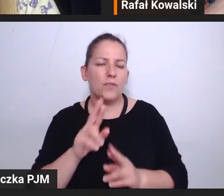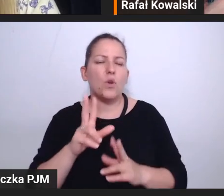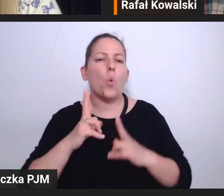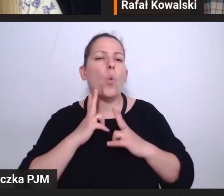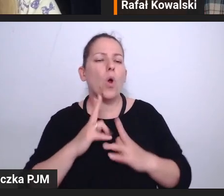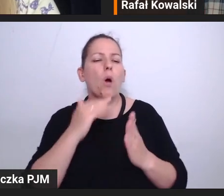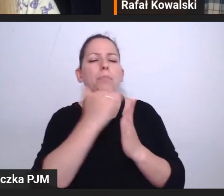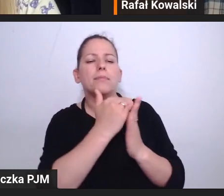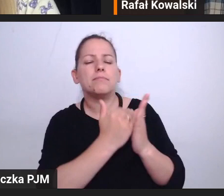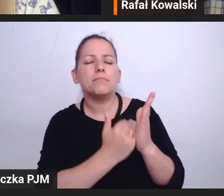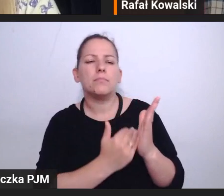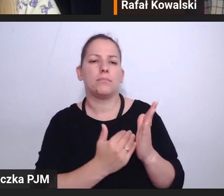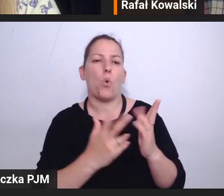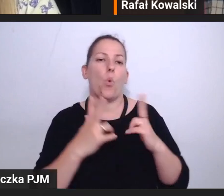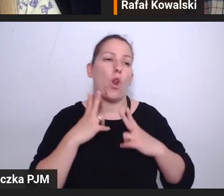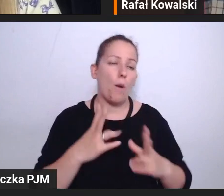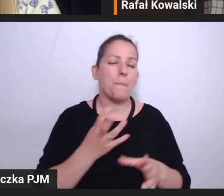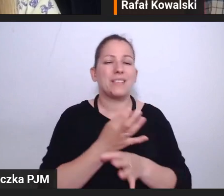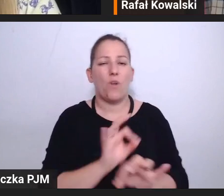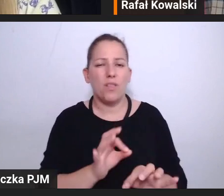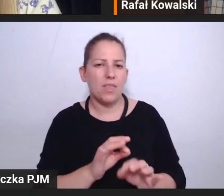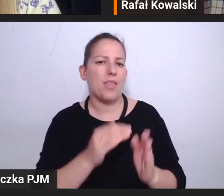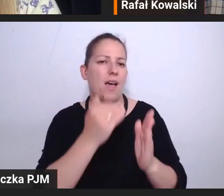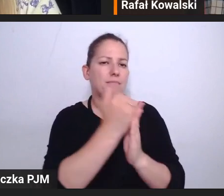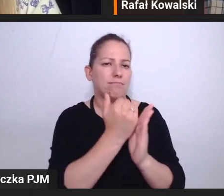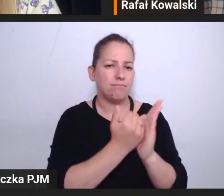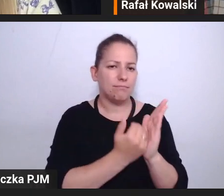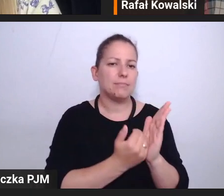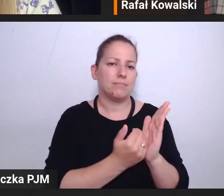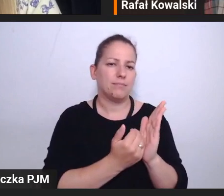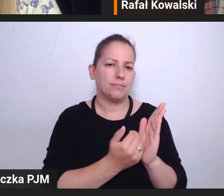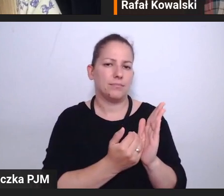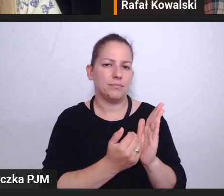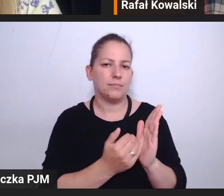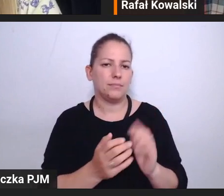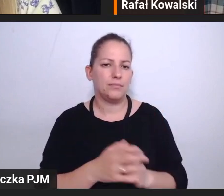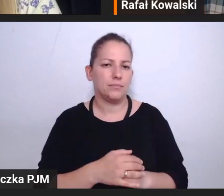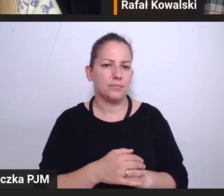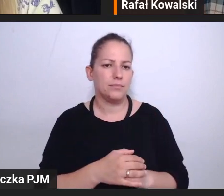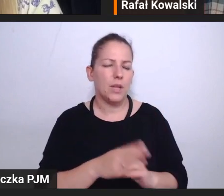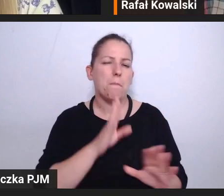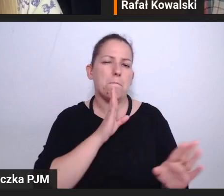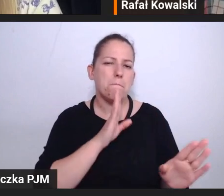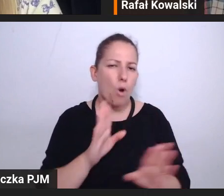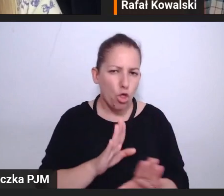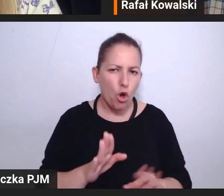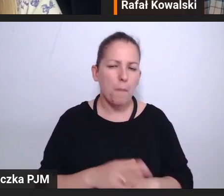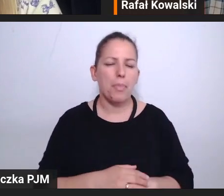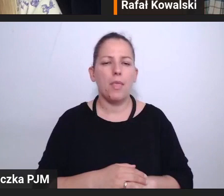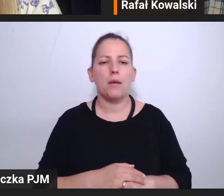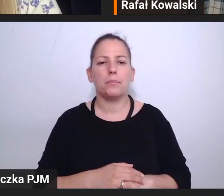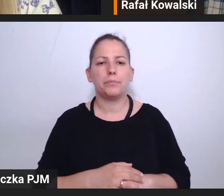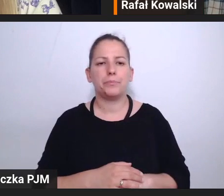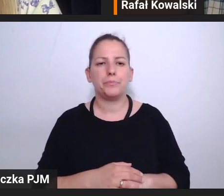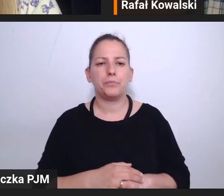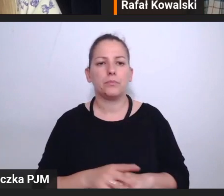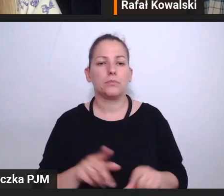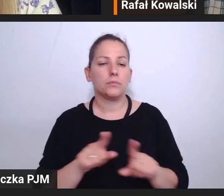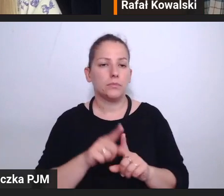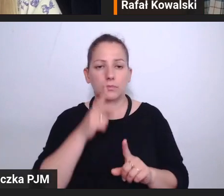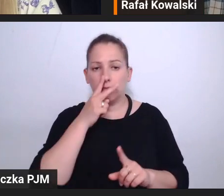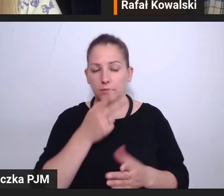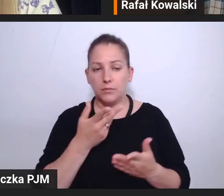urlopy są, urlopy, zwolnienia w jakimś stopniu są do siebie podobne. I też zobacz, że tutaj